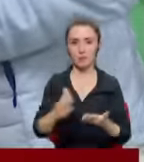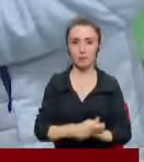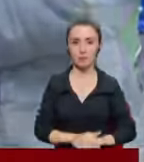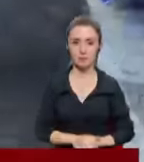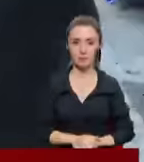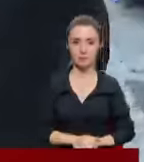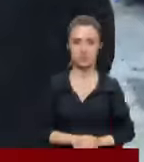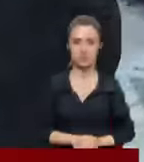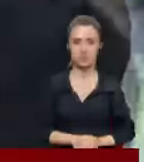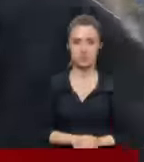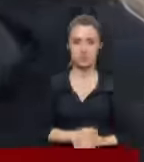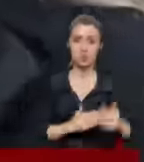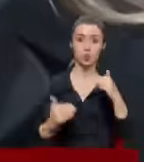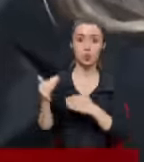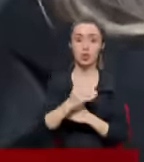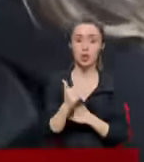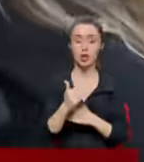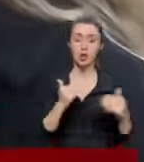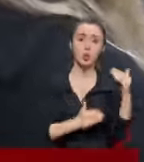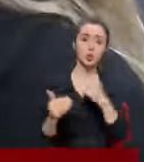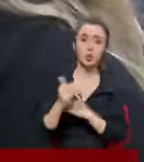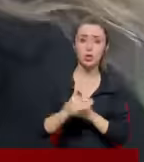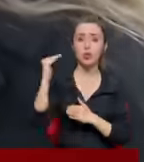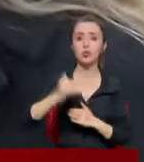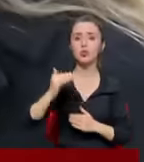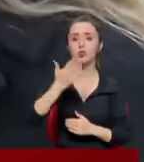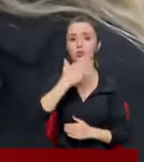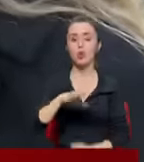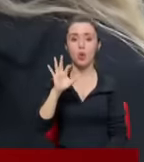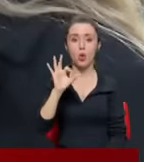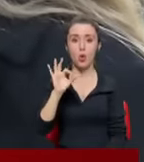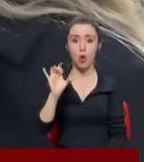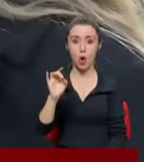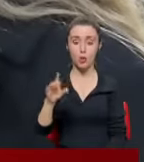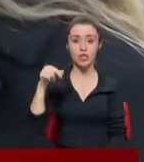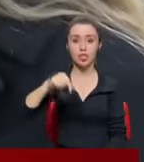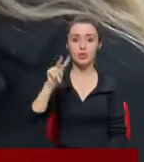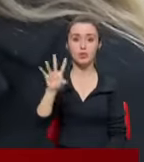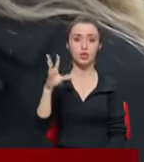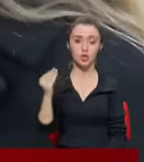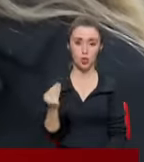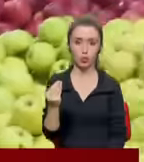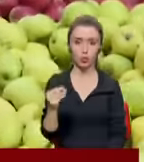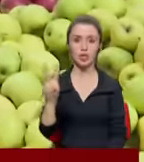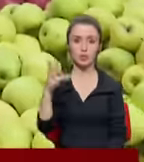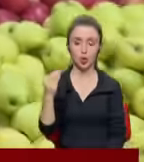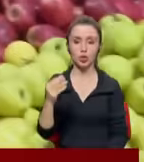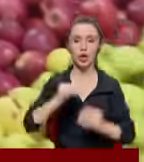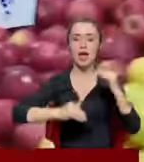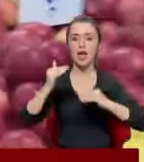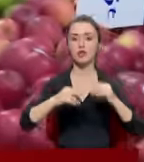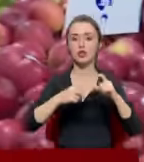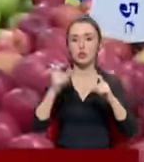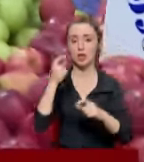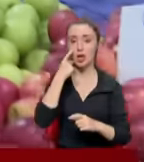ediyor uçmuş Hepsi de yüksek hangisi ucuz ki 15'e aldım elmayı 25'i alıyorsun 20'yi Alıyorsun enflasyon